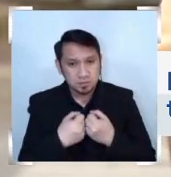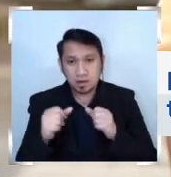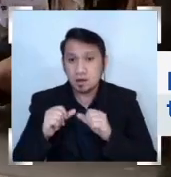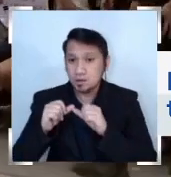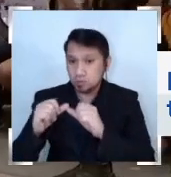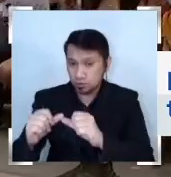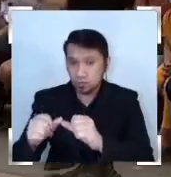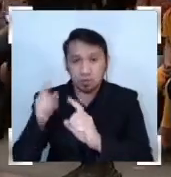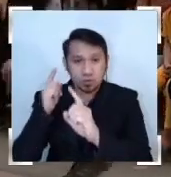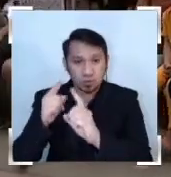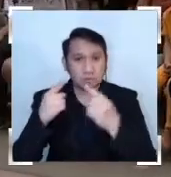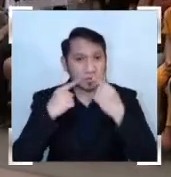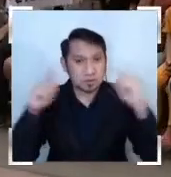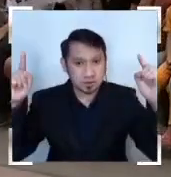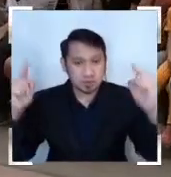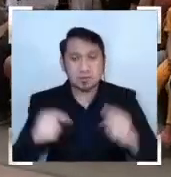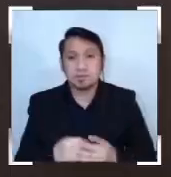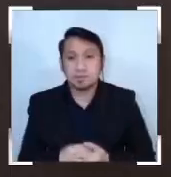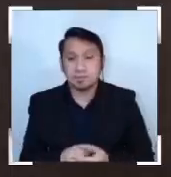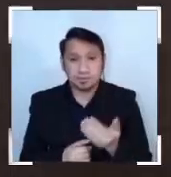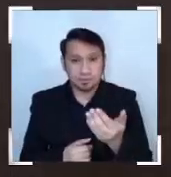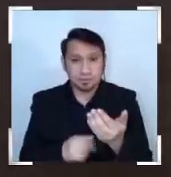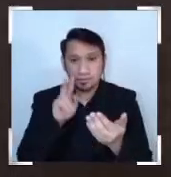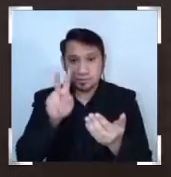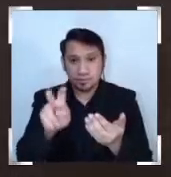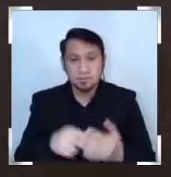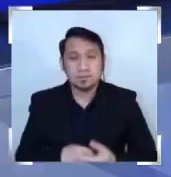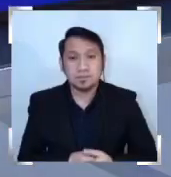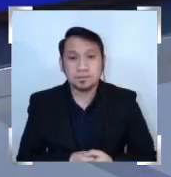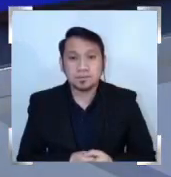makamit ito. Ako si Chino Gaston ng inyong saksi.